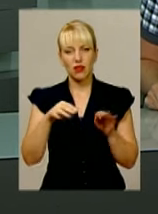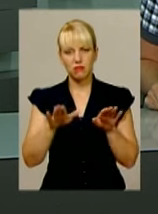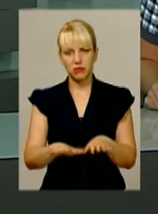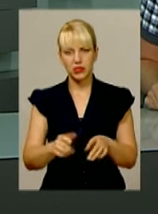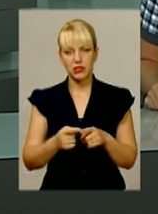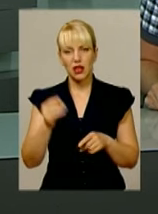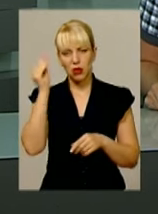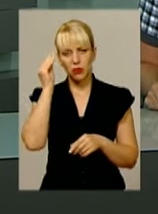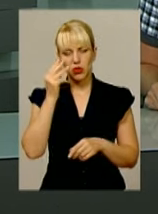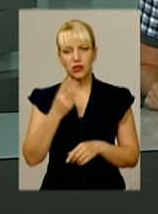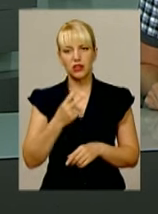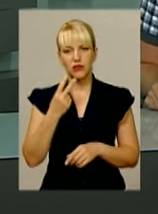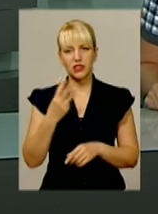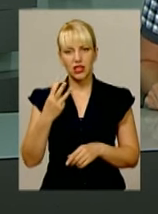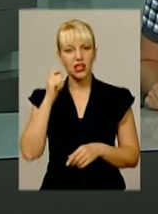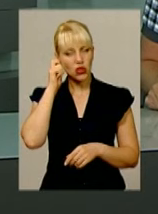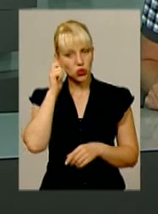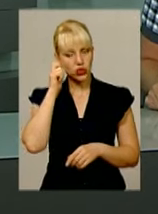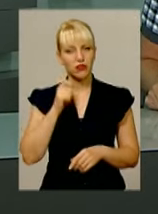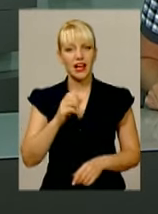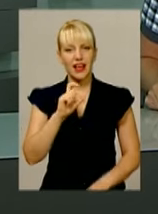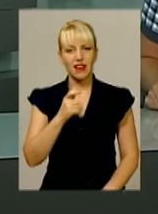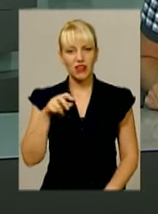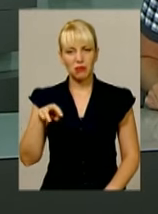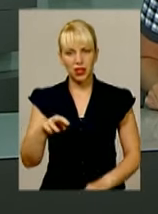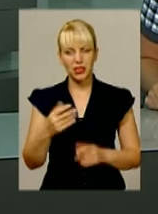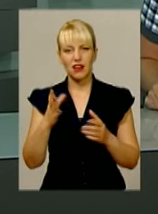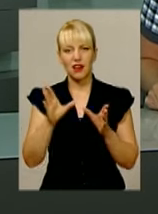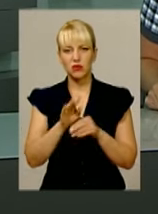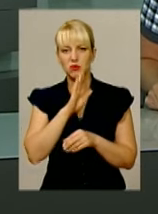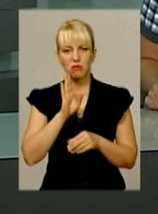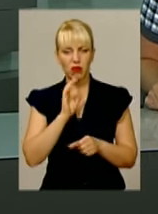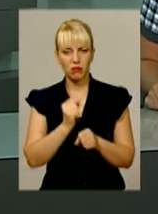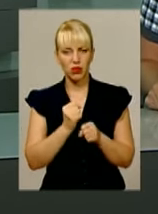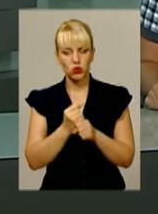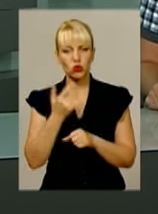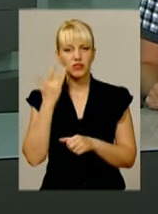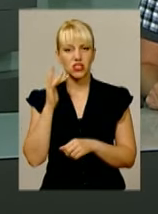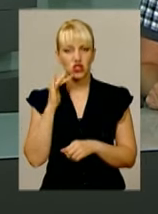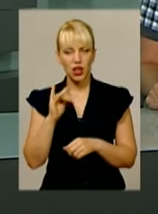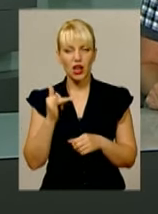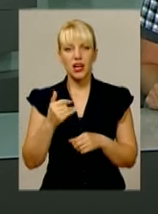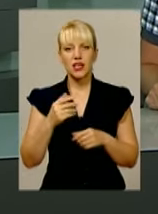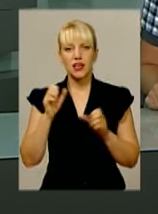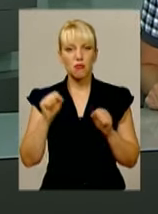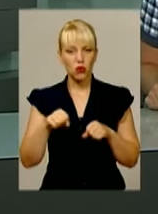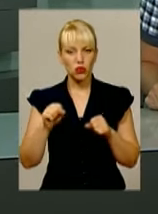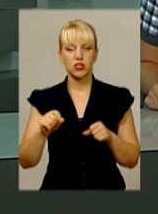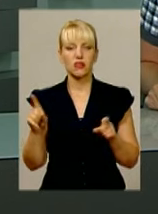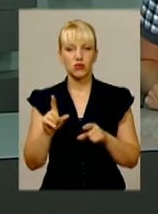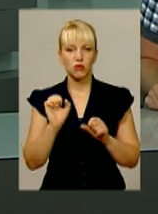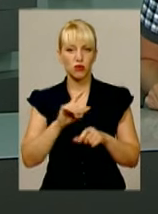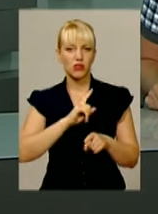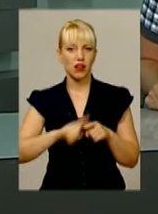-річний Євген Неймак нині разом з матір'ю живе і працює в США. І цілком ймовірно, за версією правоохоронців, може